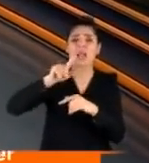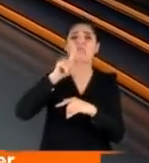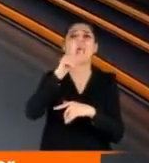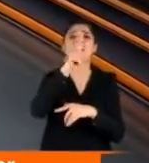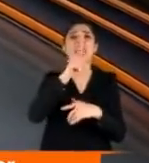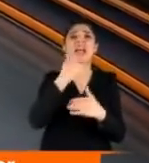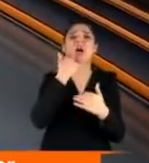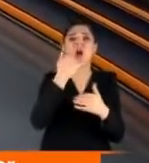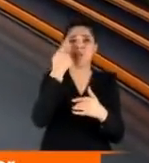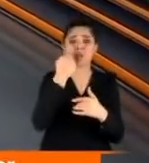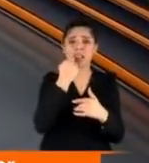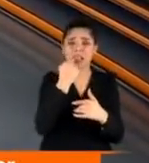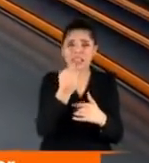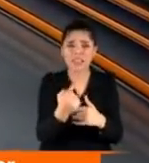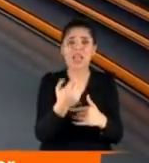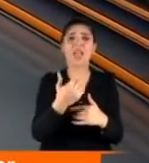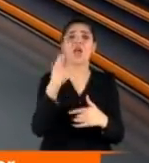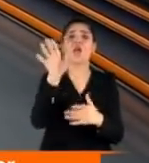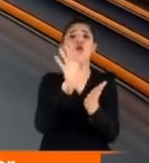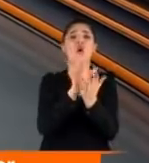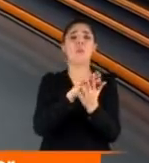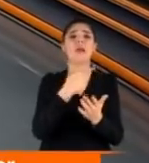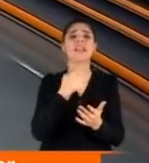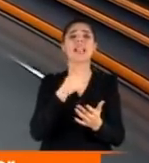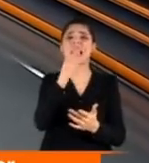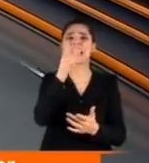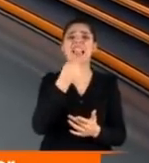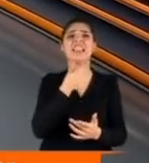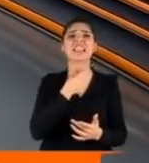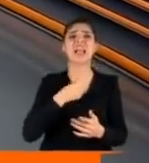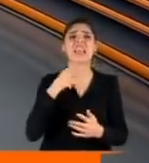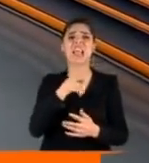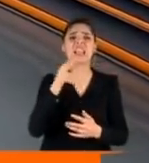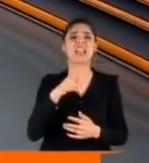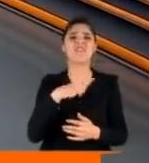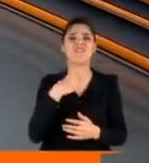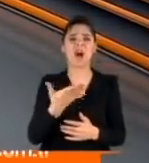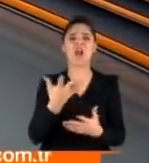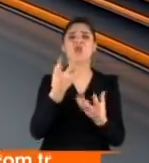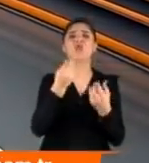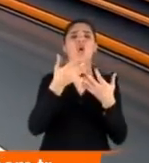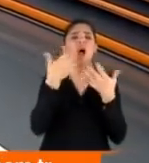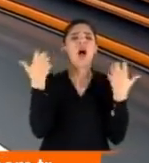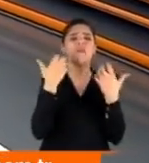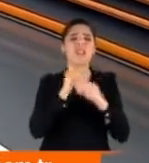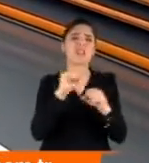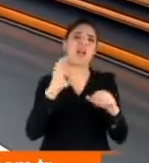da onları ele vermesin diye köpeklerin ses tellerini de kesmişti. Onlarca hayvanın.